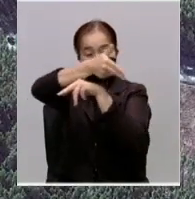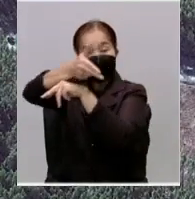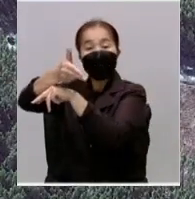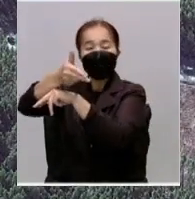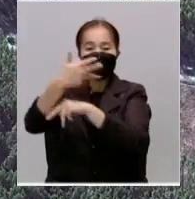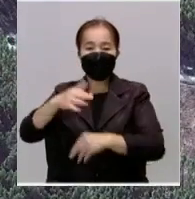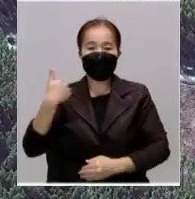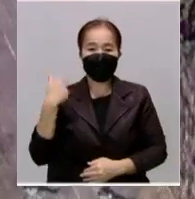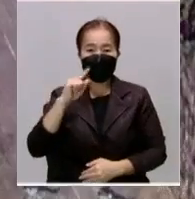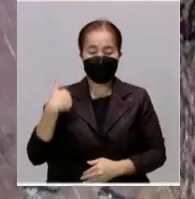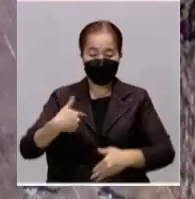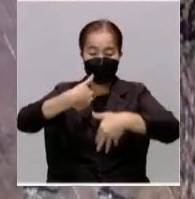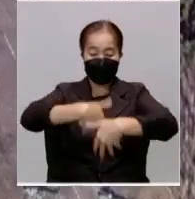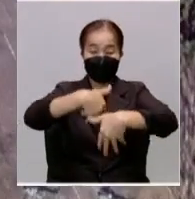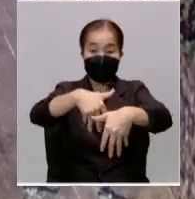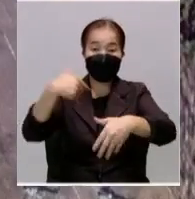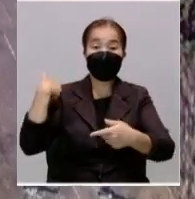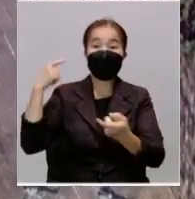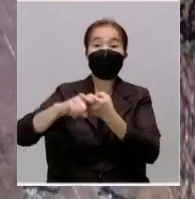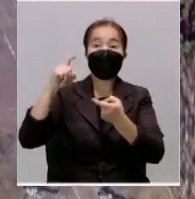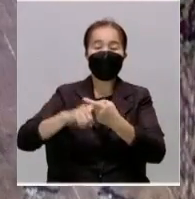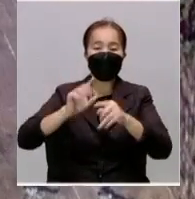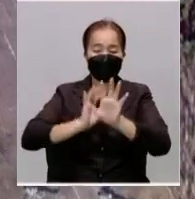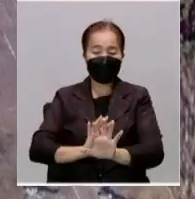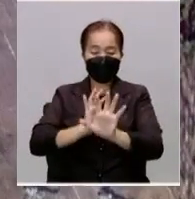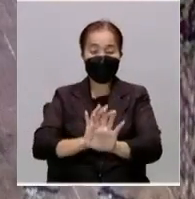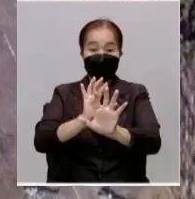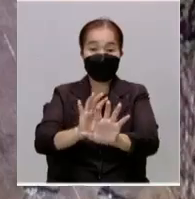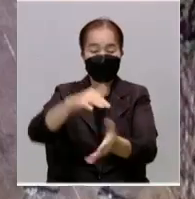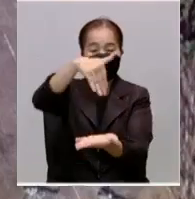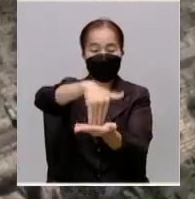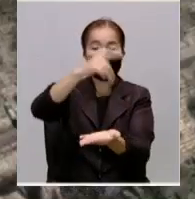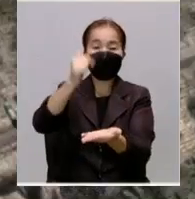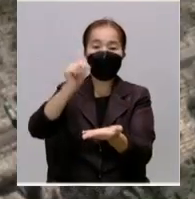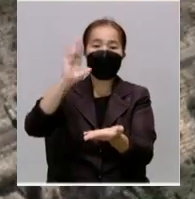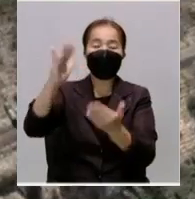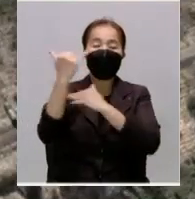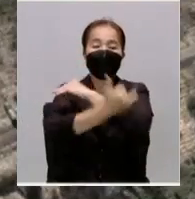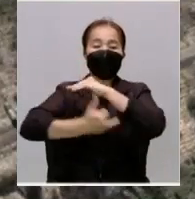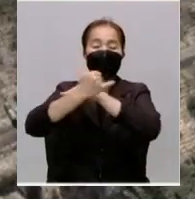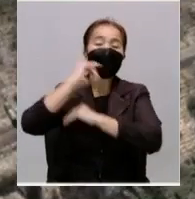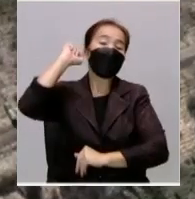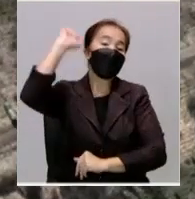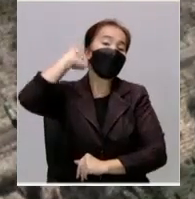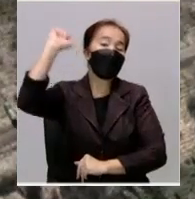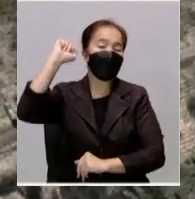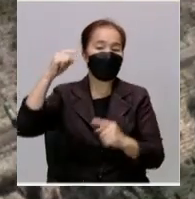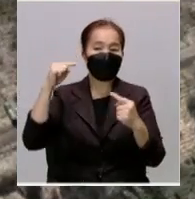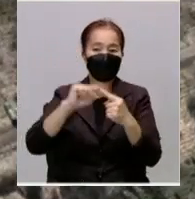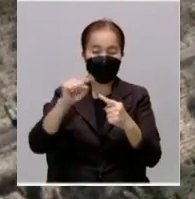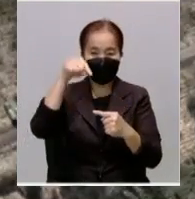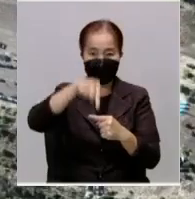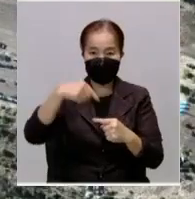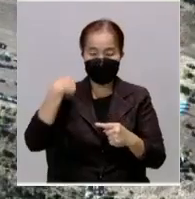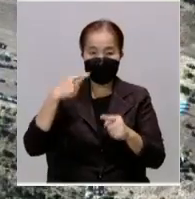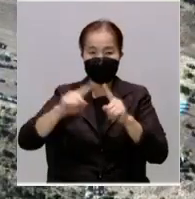สเซียกำลังเคลื่อนเข้าใกล้กรุงเคียฟเมืองหลวงของยูเครนเข้าไปทุกทีครับโดยเป็นภาพขบวนรถทหารของรัสเซียขณะที่